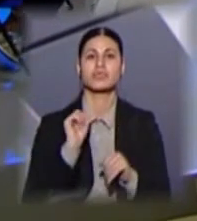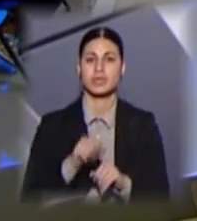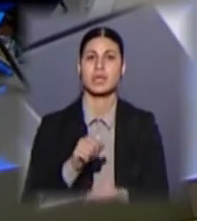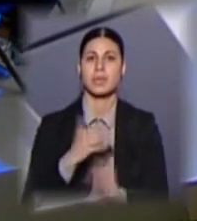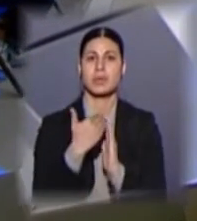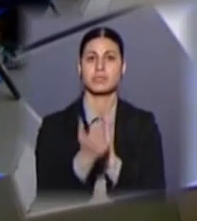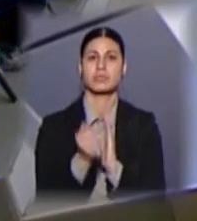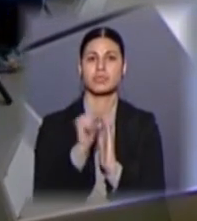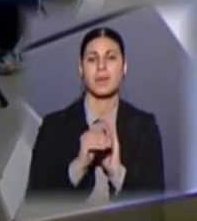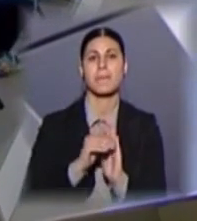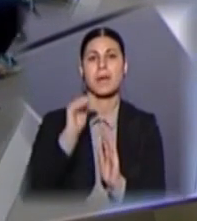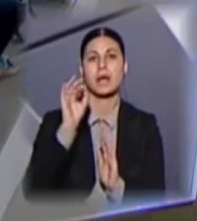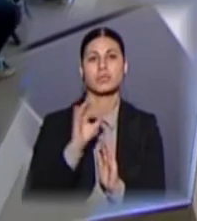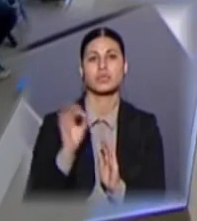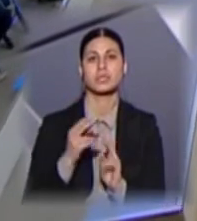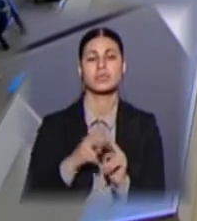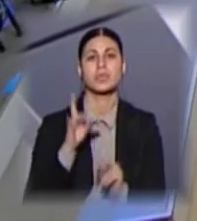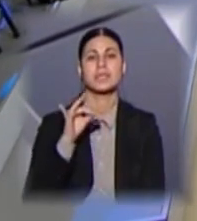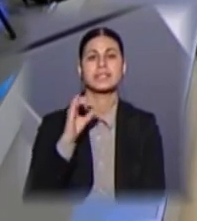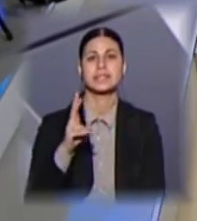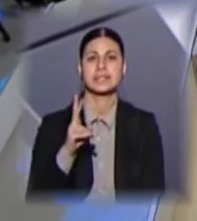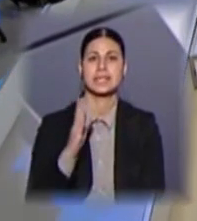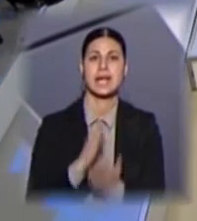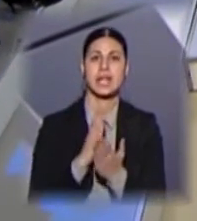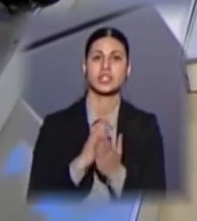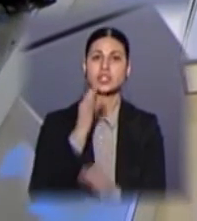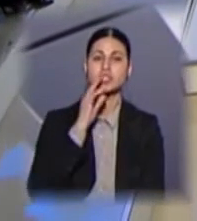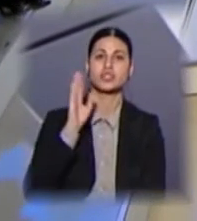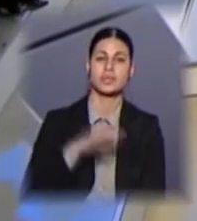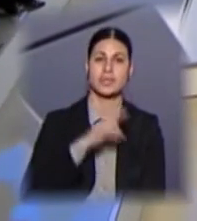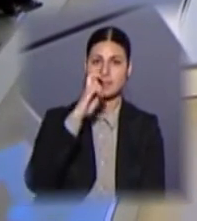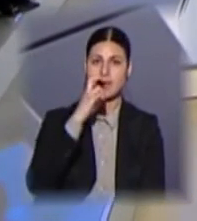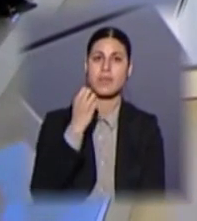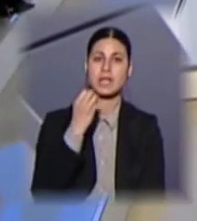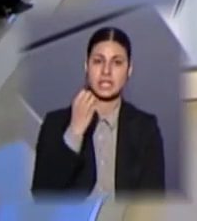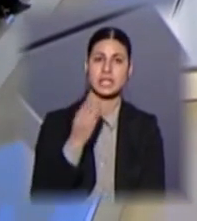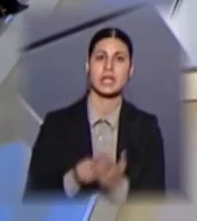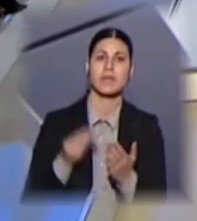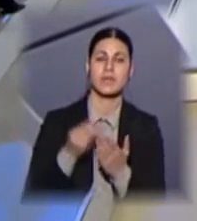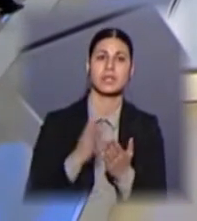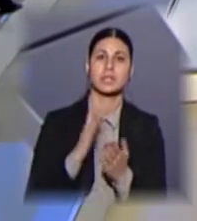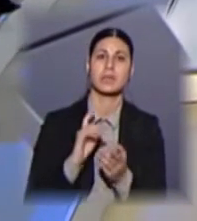დაბალ პროცენტიან სესხს, იმიტომ რისკი იმისი, რომ შემდეგი მთავრობა ისევ შეცვლის თამაშის წესებს, არის მაღალი.